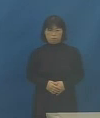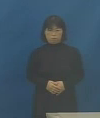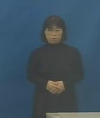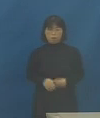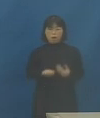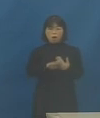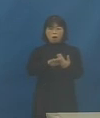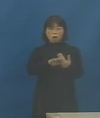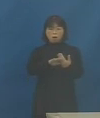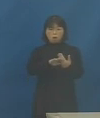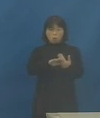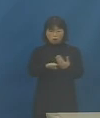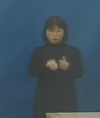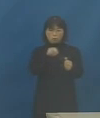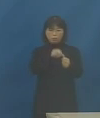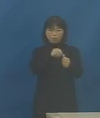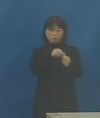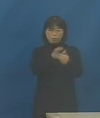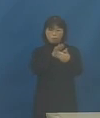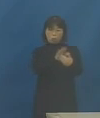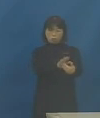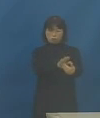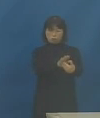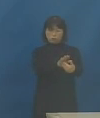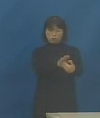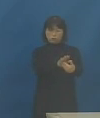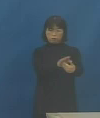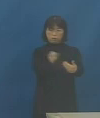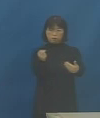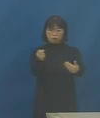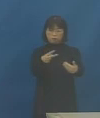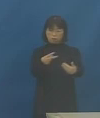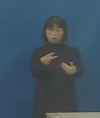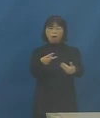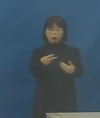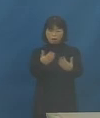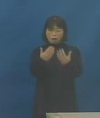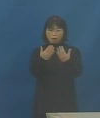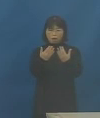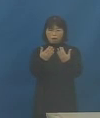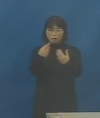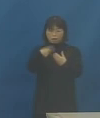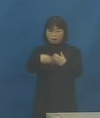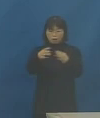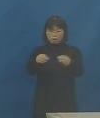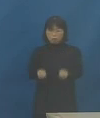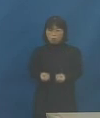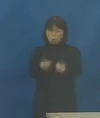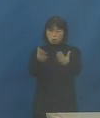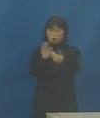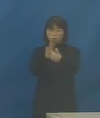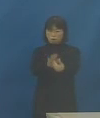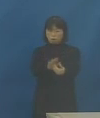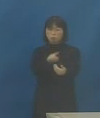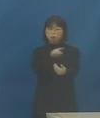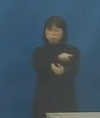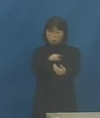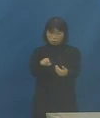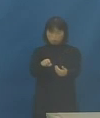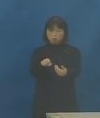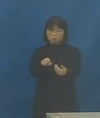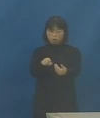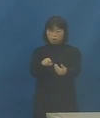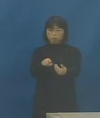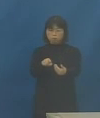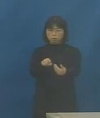他にも例えばいじめ防止だとかそれから楽器崩壊対策だとかそうしたこともありますが学力について